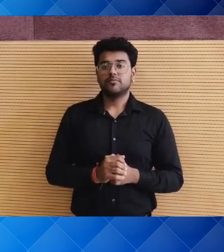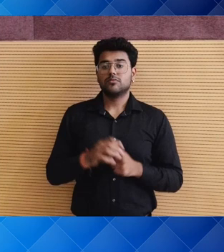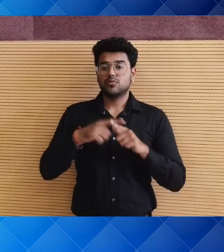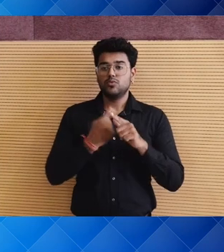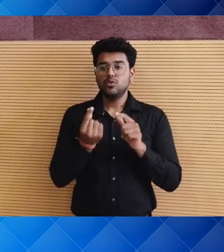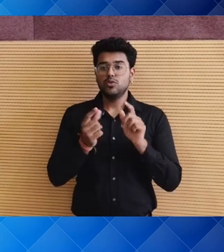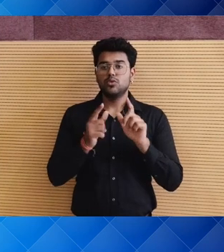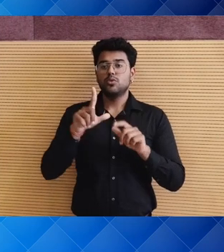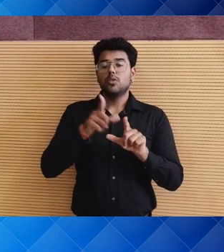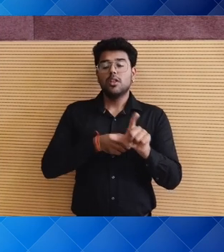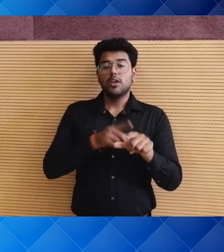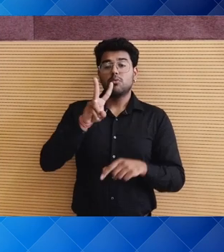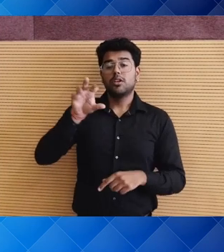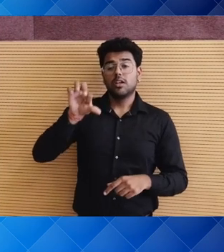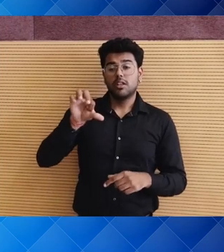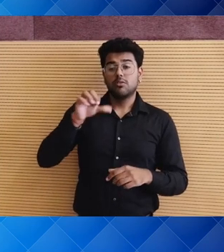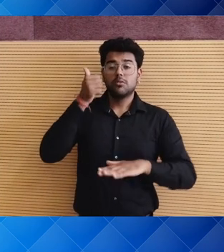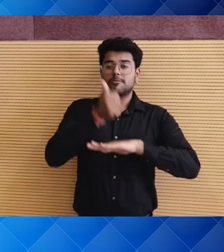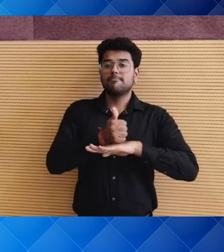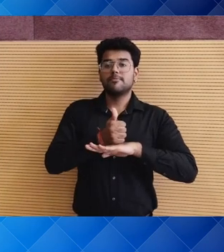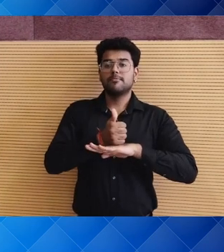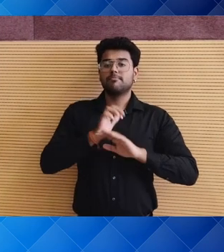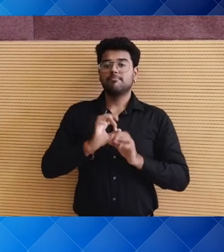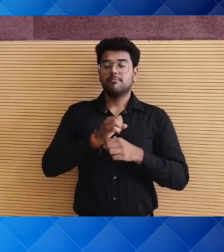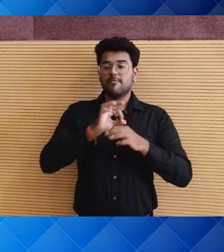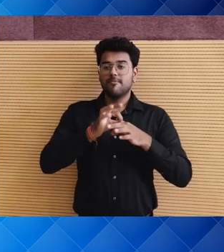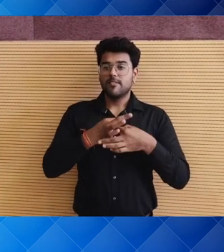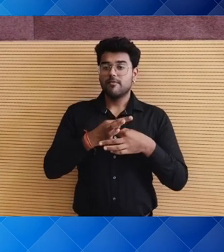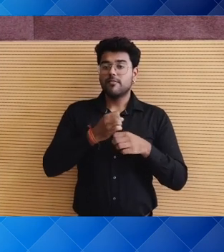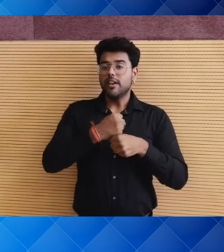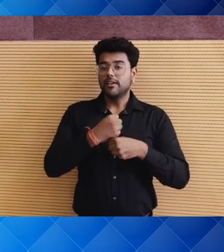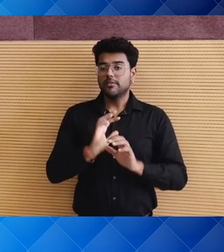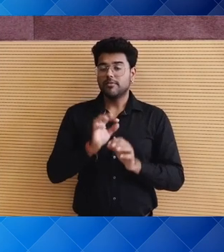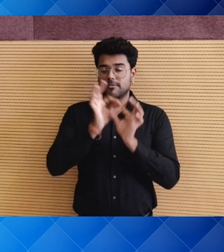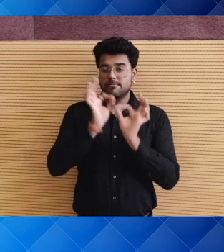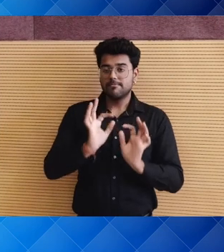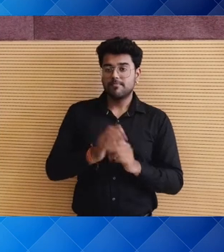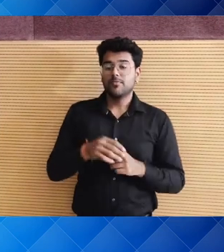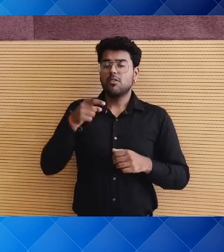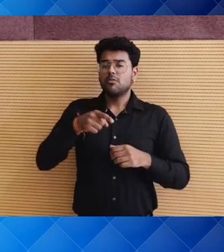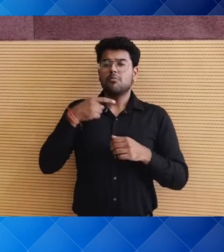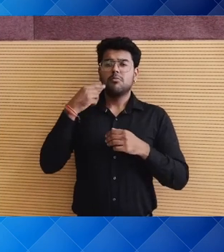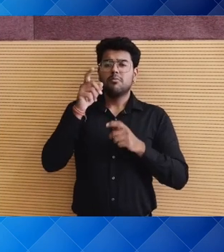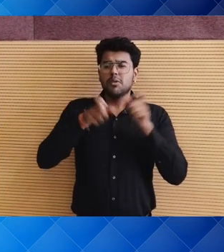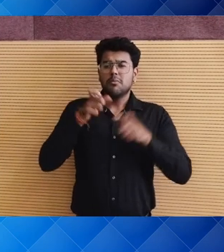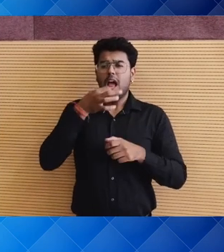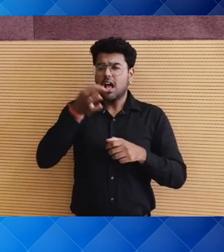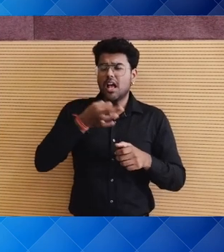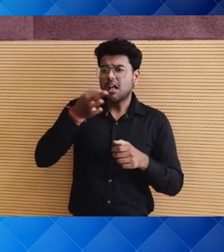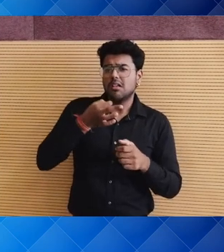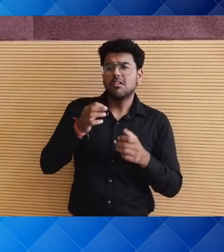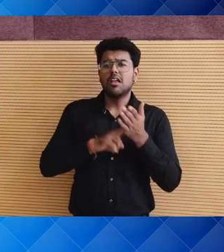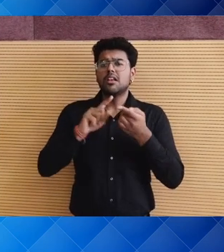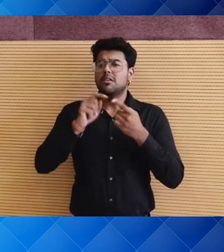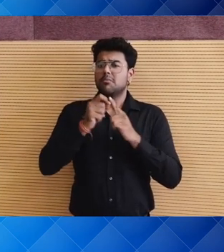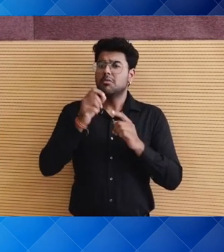जुलाई 29 में स्थापित हुई थी, लोकार्पित हुई थी, तब से लोग पूछ रहे थे कि एनईपी लागू हो गया क्या, कब